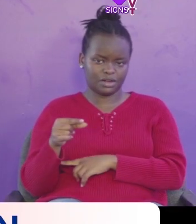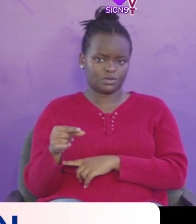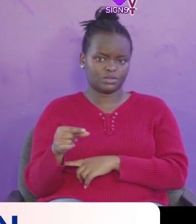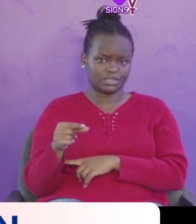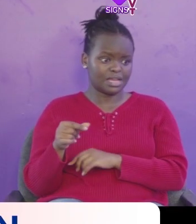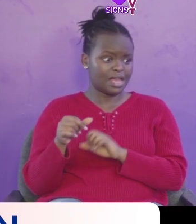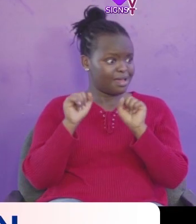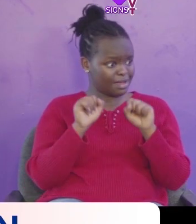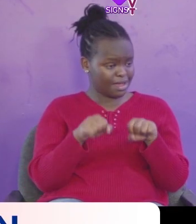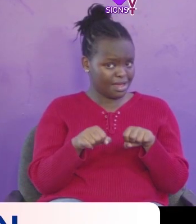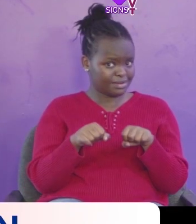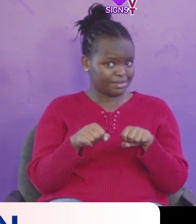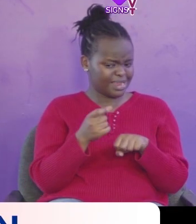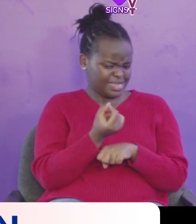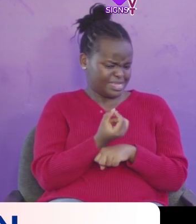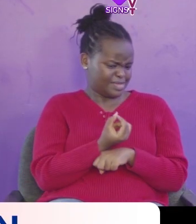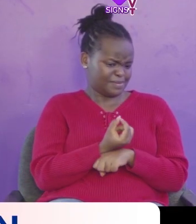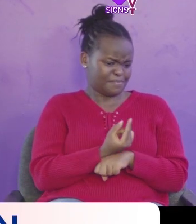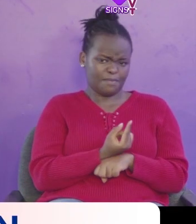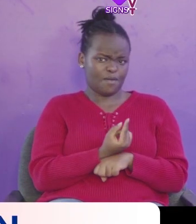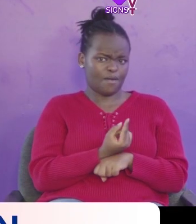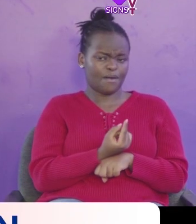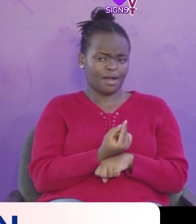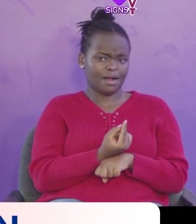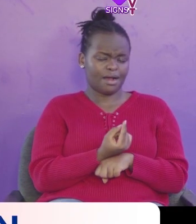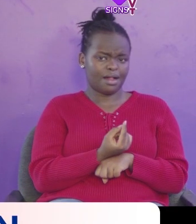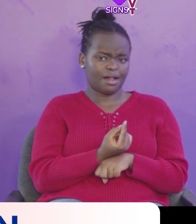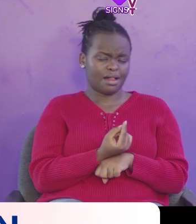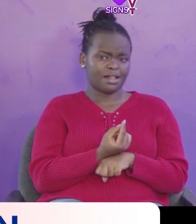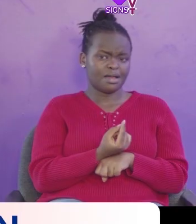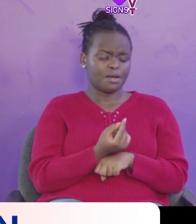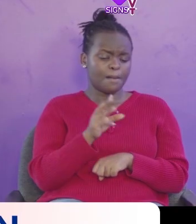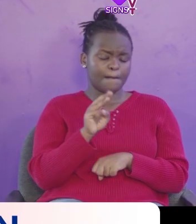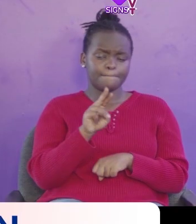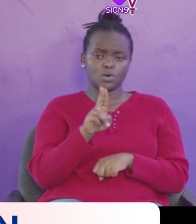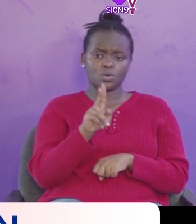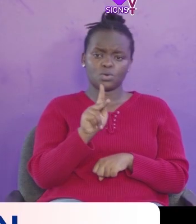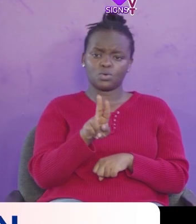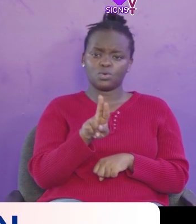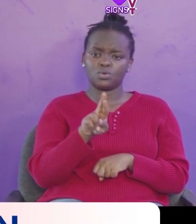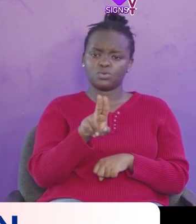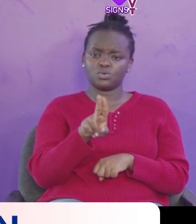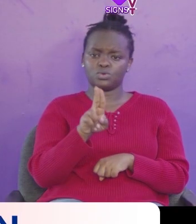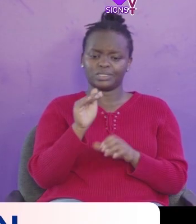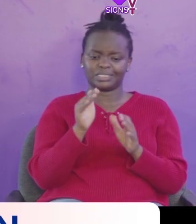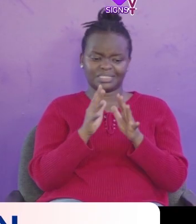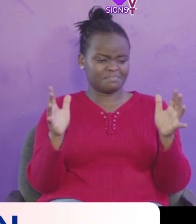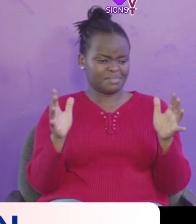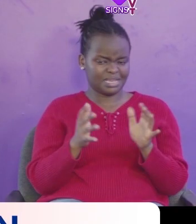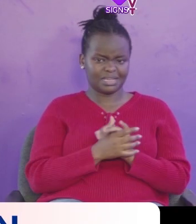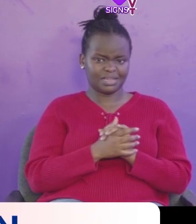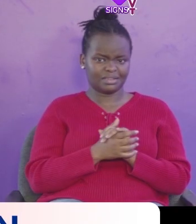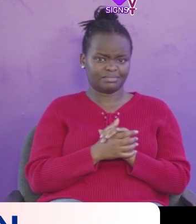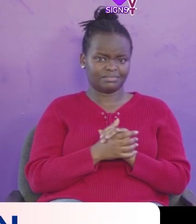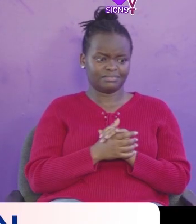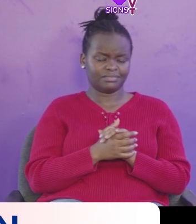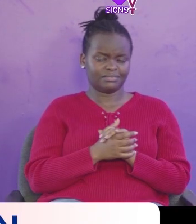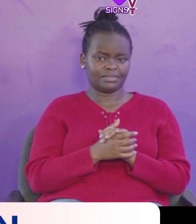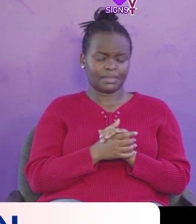itawezekana kweli the way it's small. It is Mukuru is big. Mukuru is big. Mtapata kiwanja wapi? Kiwanja iko ile